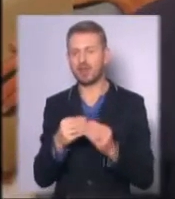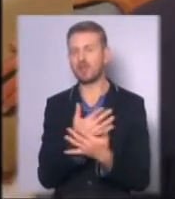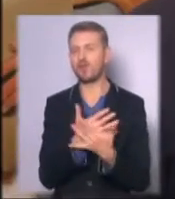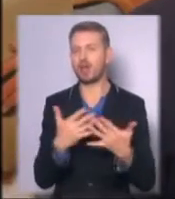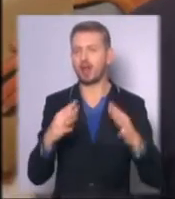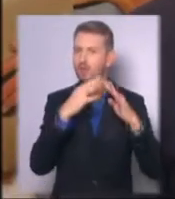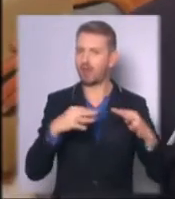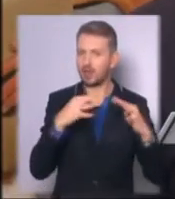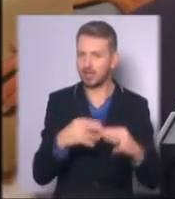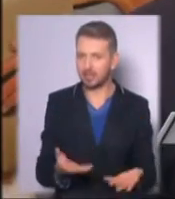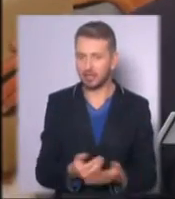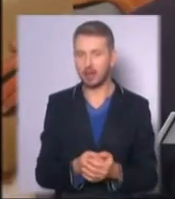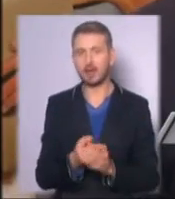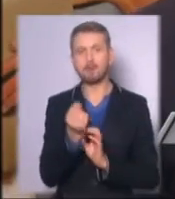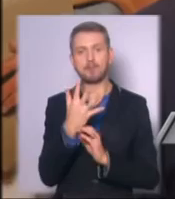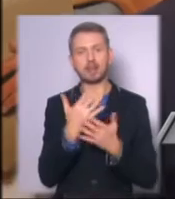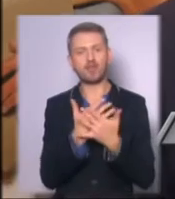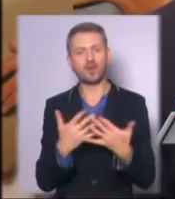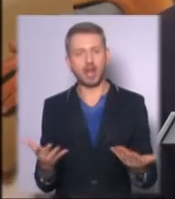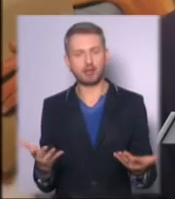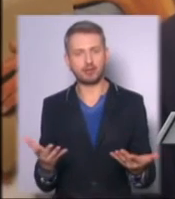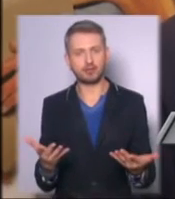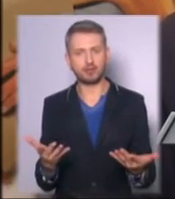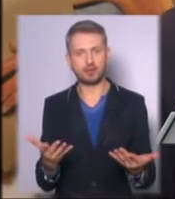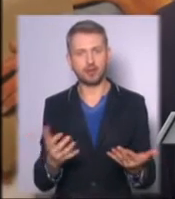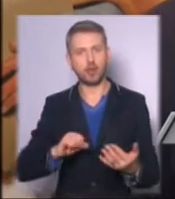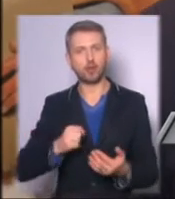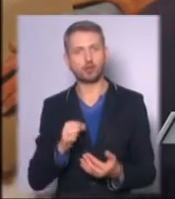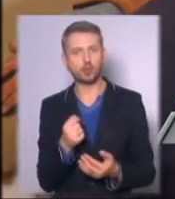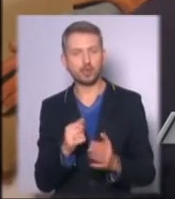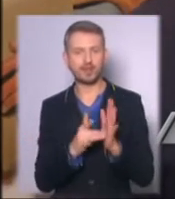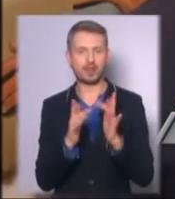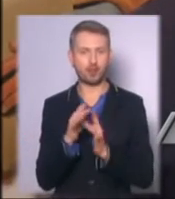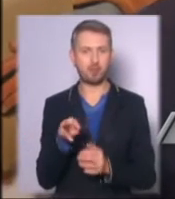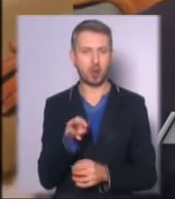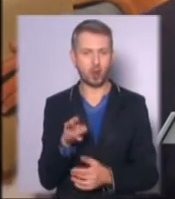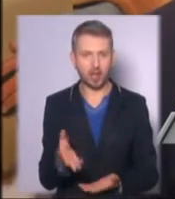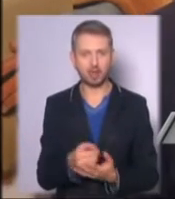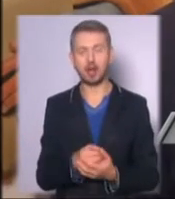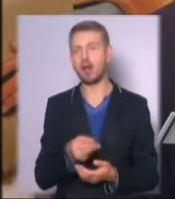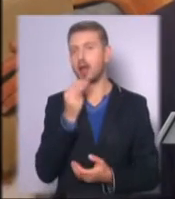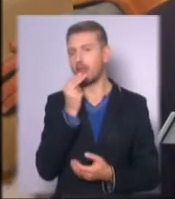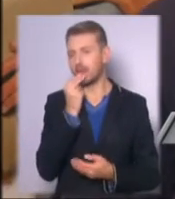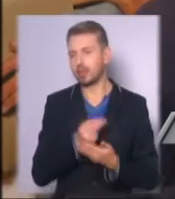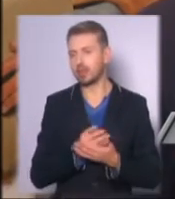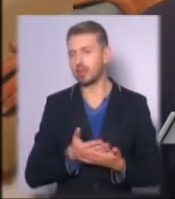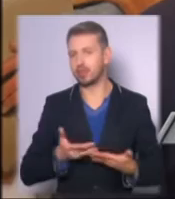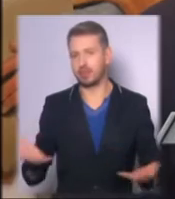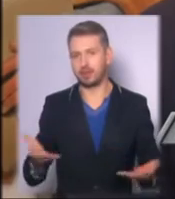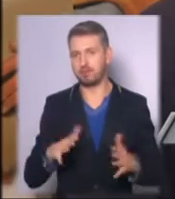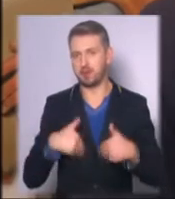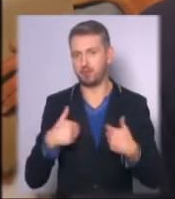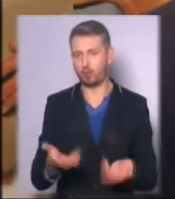ялинки, 15 варіантів друзів Святого Миколая. Їди, якої ми